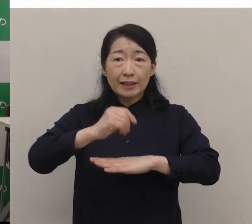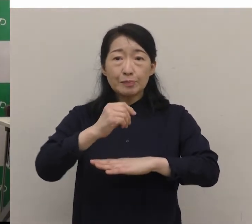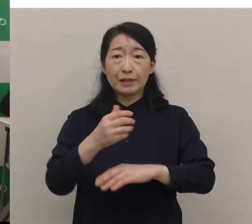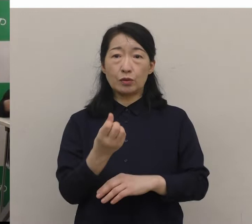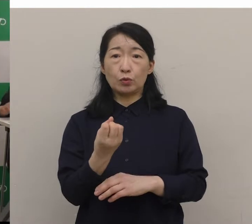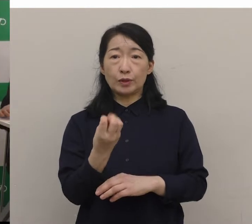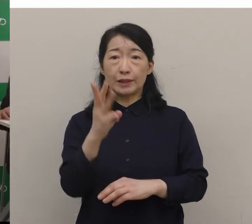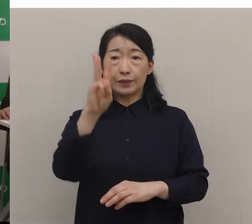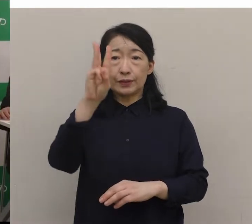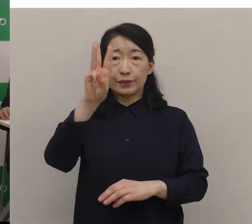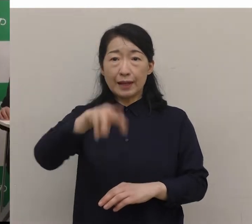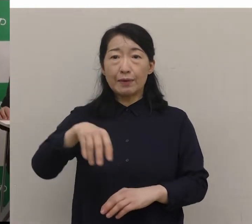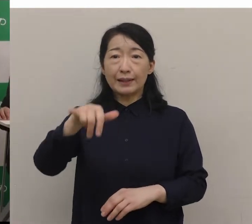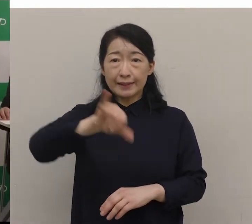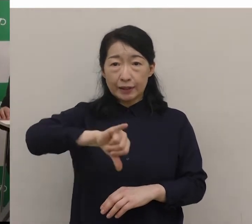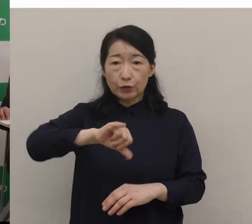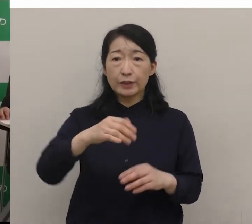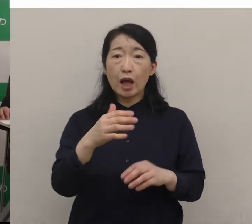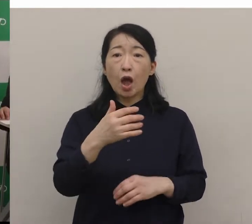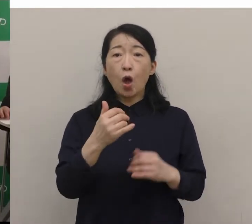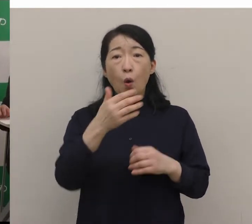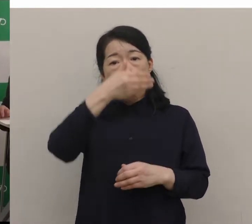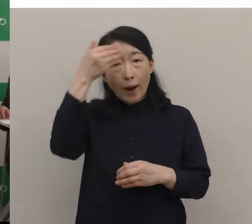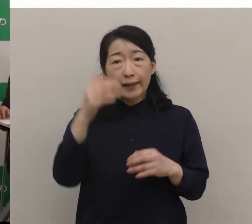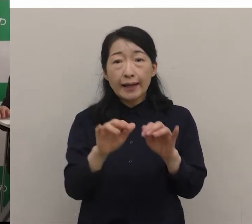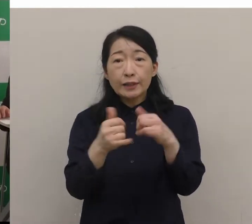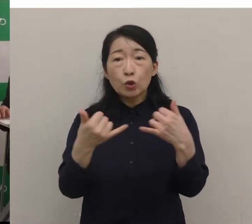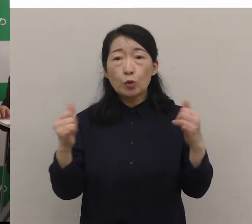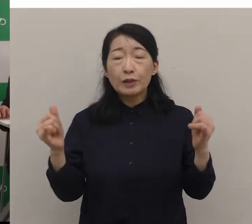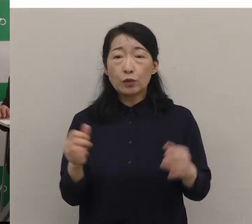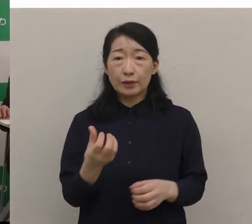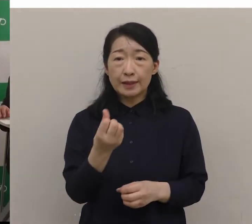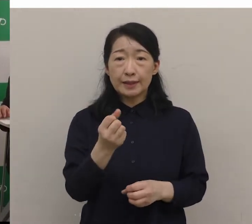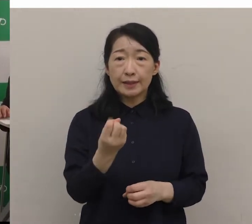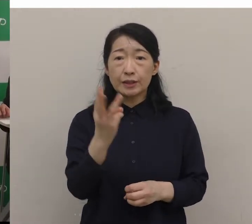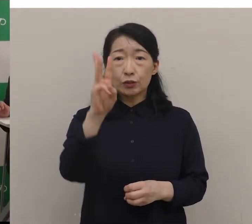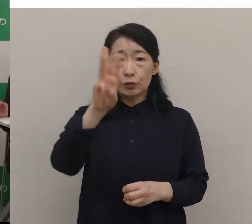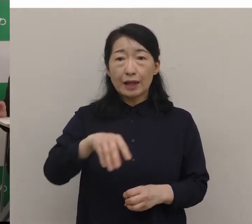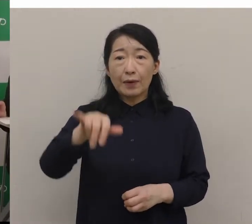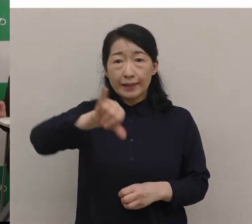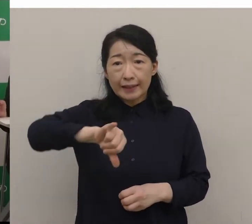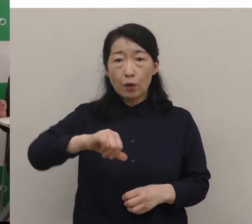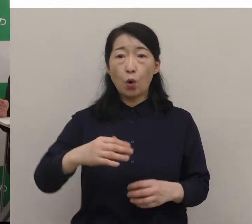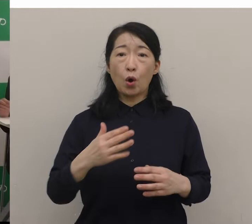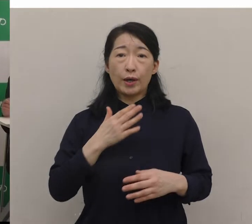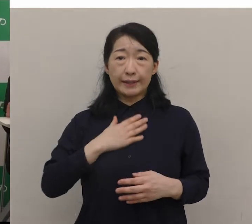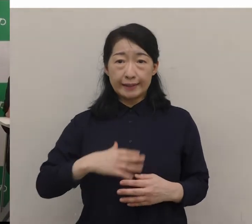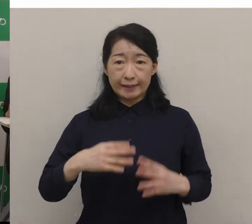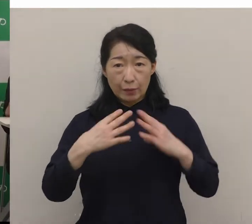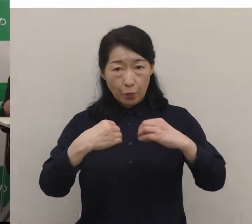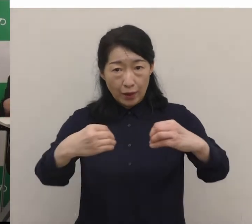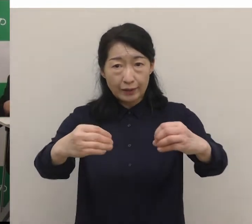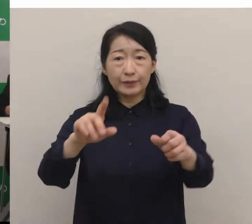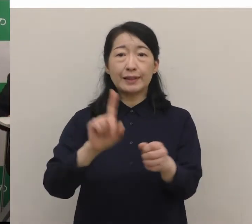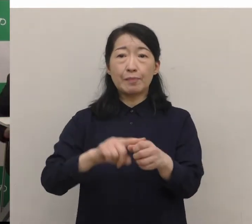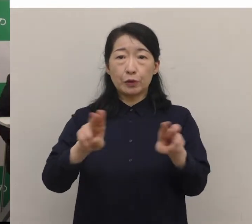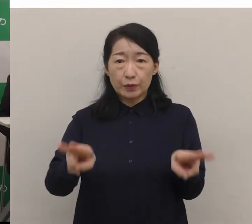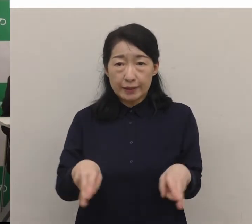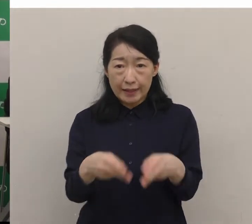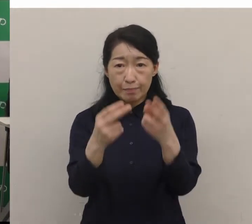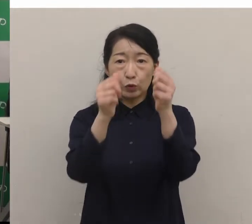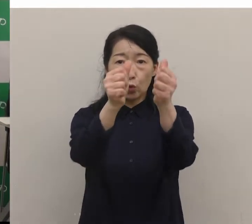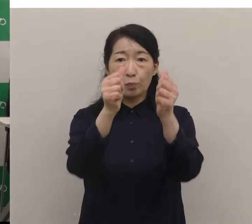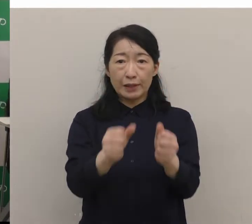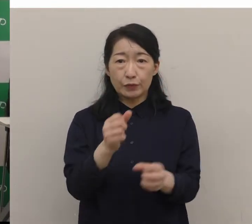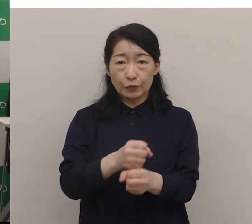として若い世代に菊川茶を知っていただくための取り組みを進めるとともに、専用ウェブサイトを構築しオンライン